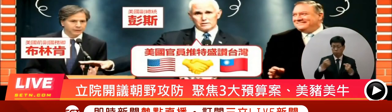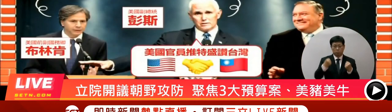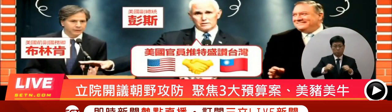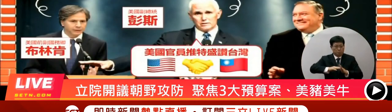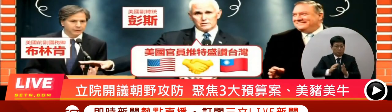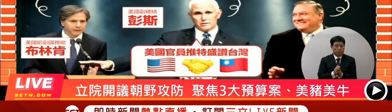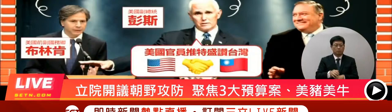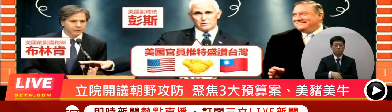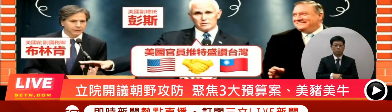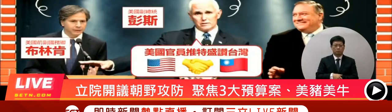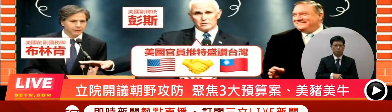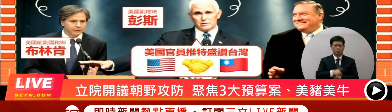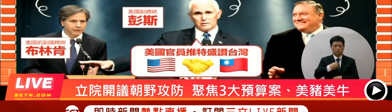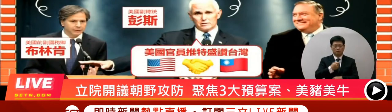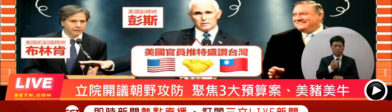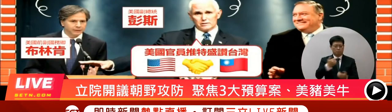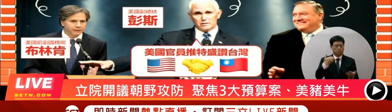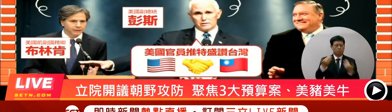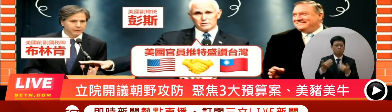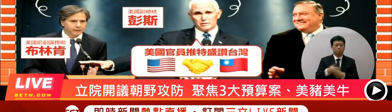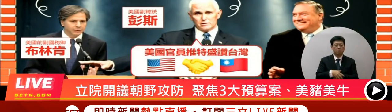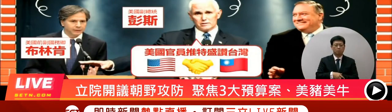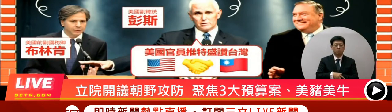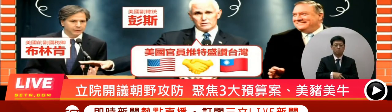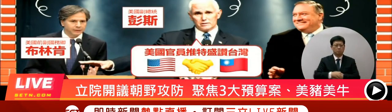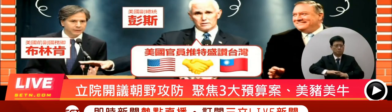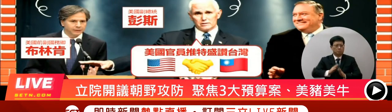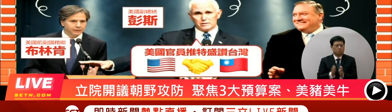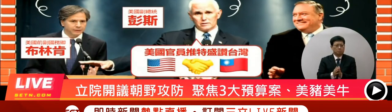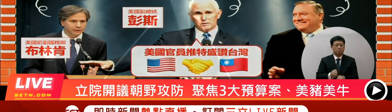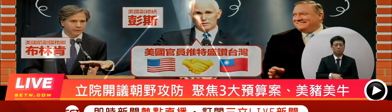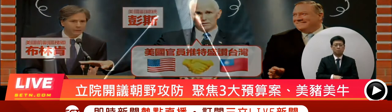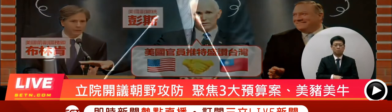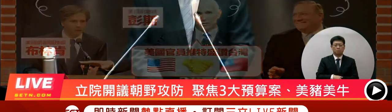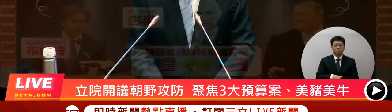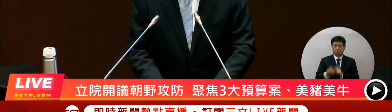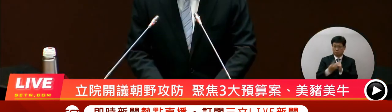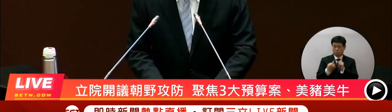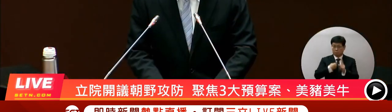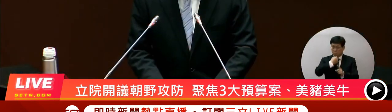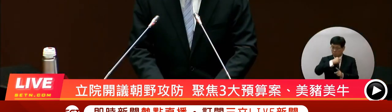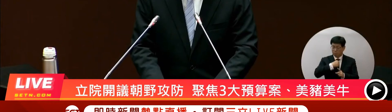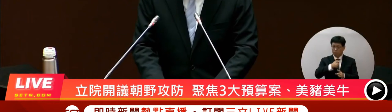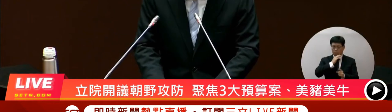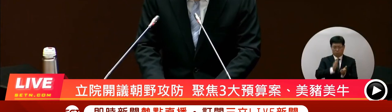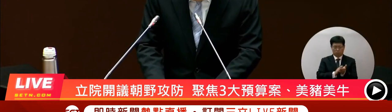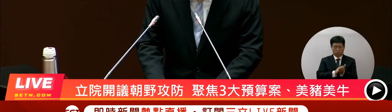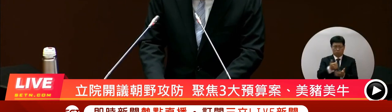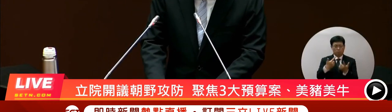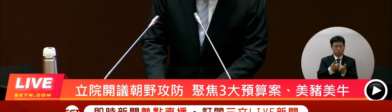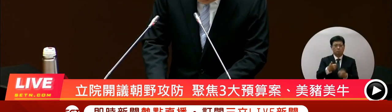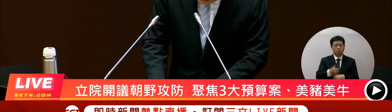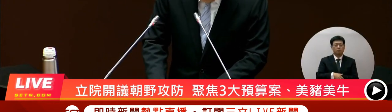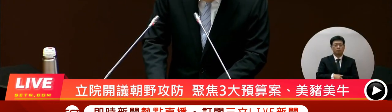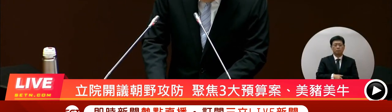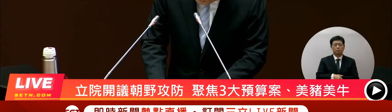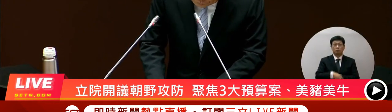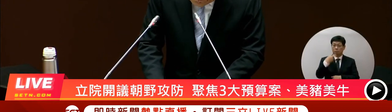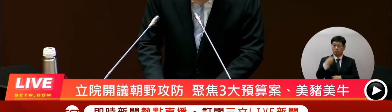时间非常明确、非常快速给台湾正面的反应。而